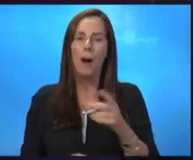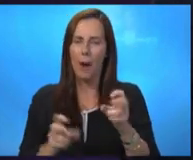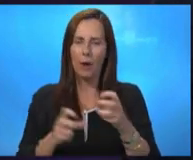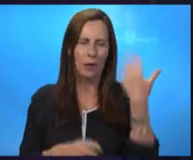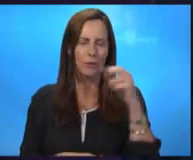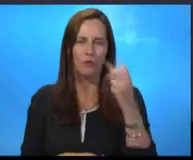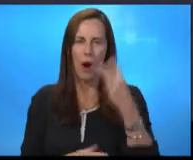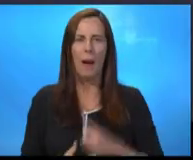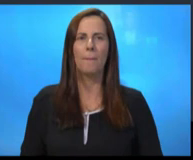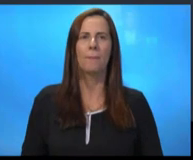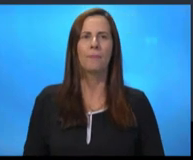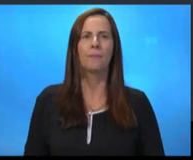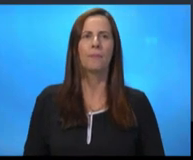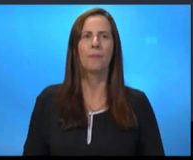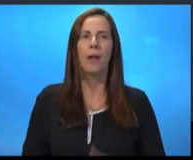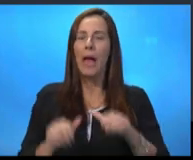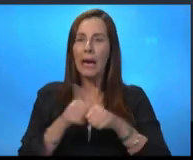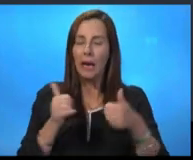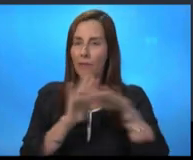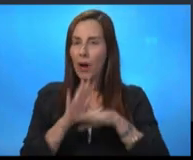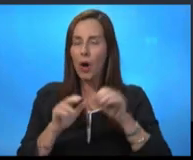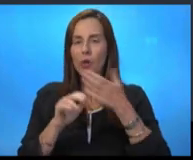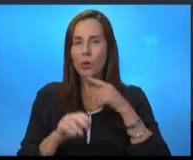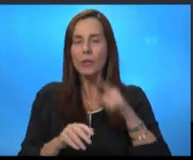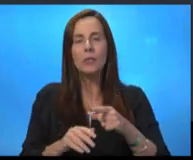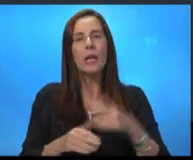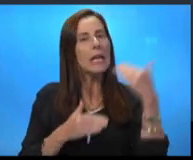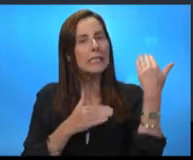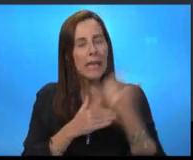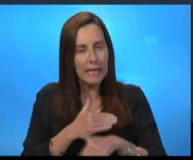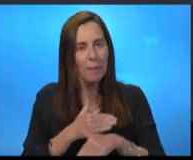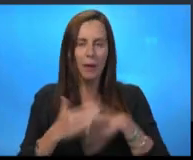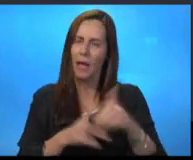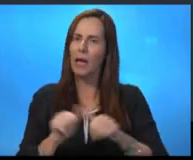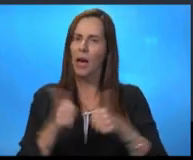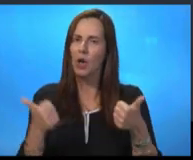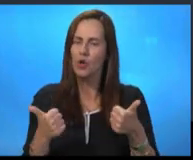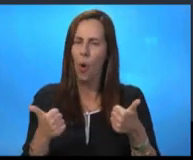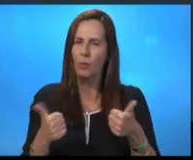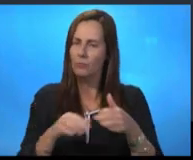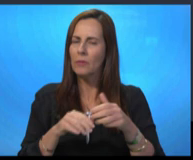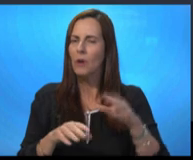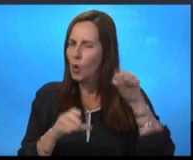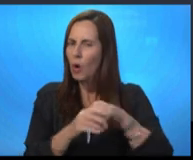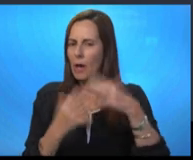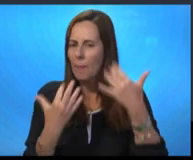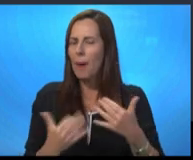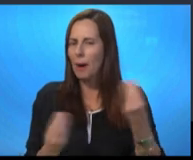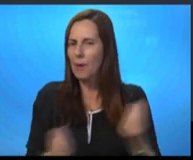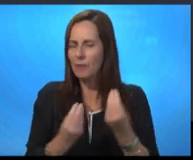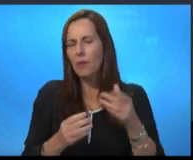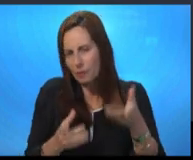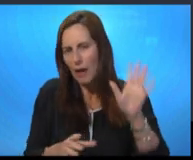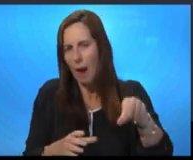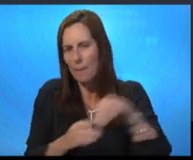כ2 שבועות. גט, על פי ההלכה היהודית, אמור לסיים את תהליך הגירושין. שכולל בתוכו כמה וכמה מרכיבים, ובכללם גם